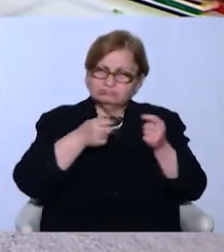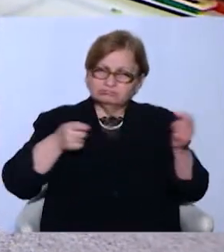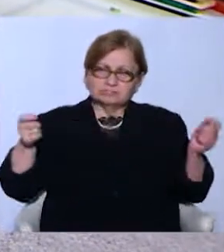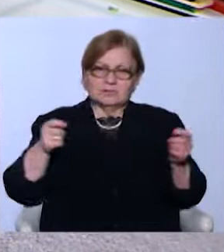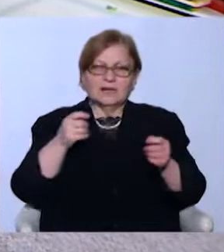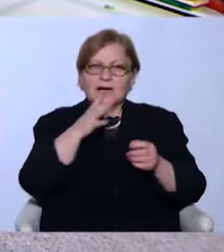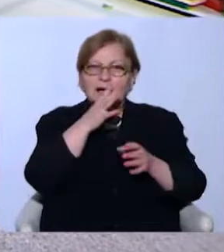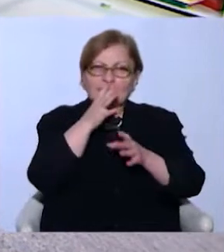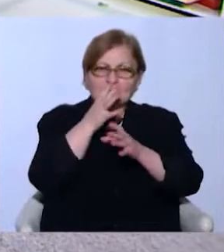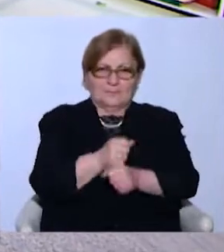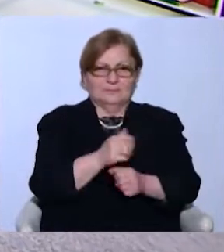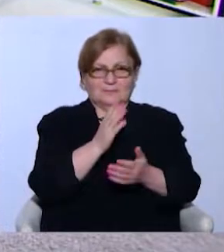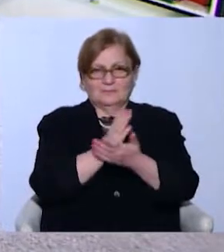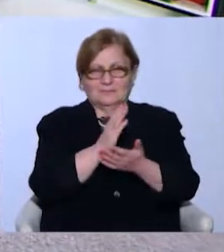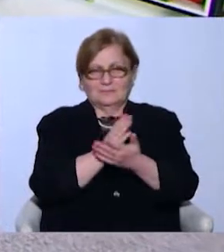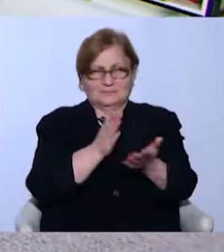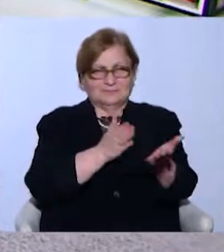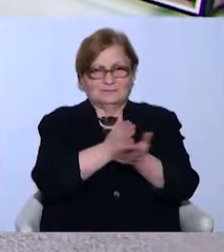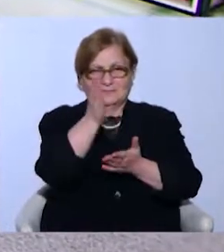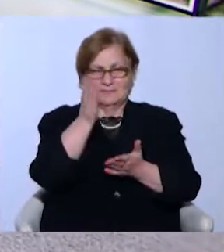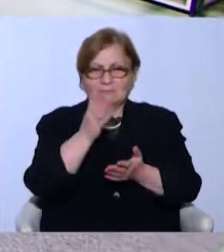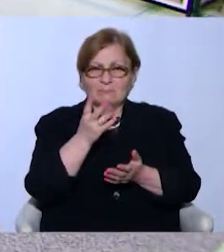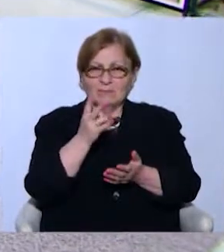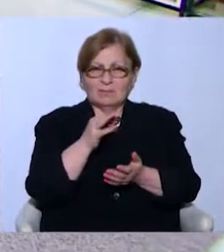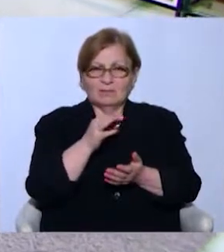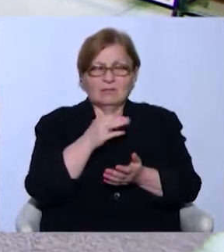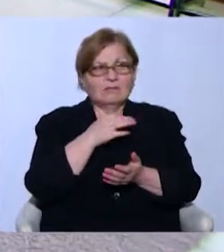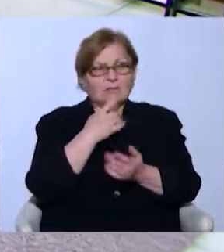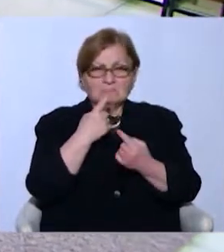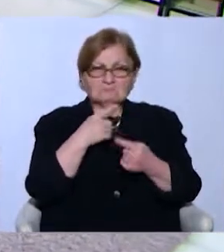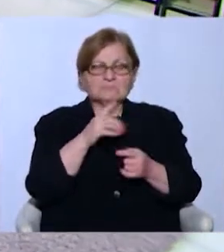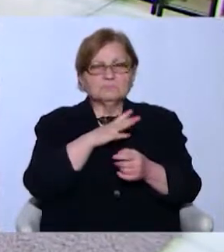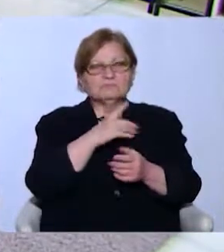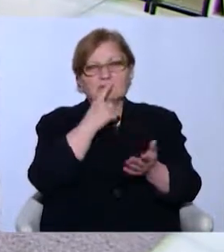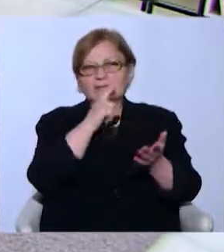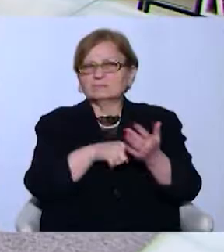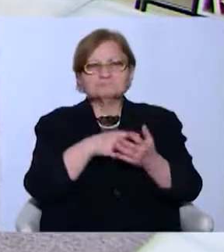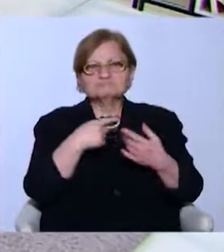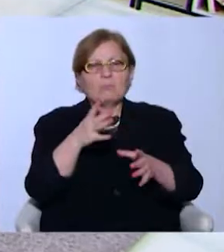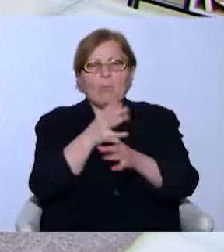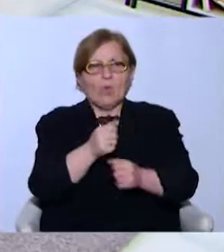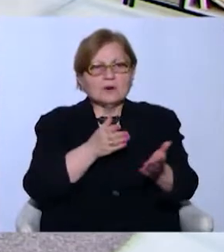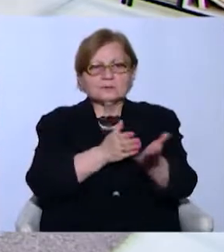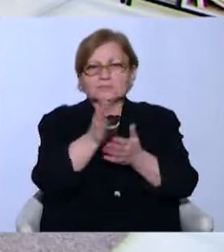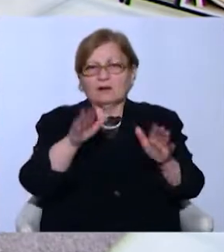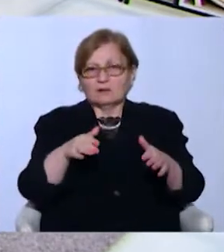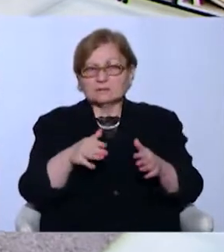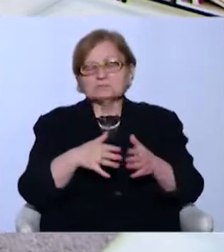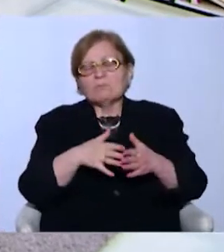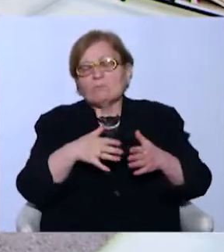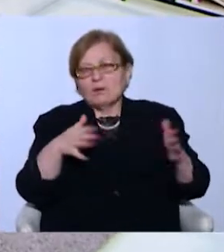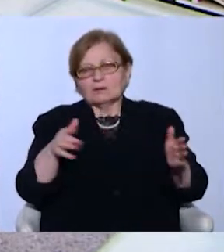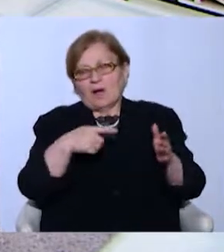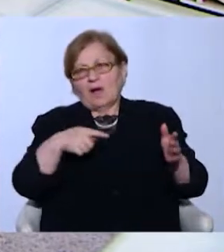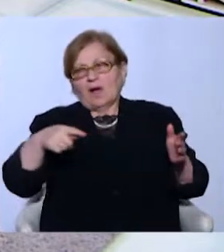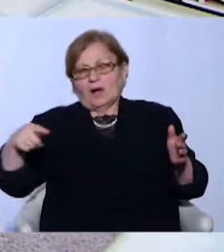არის ხანდახან რომ ვერაგო არ აგვაქვს საშუალება და გძელი გზით უნდა წავიდეთ. შორიგზით უნდა ვიარეთ. მეტი